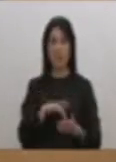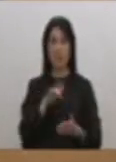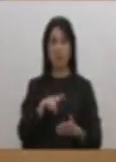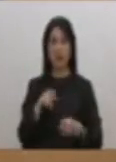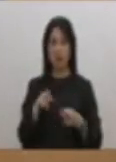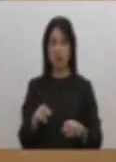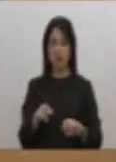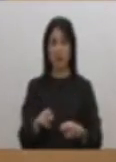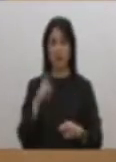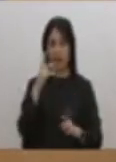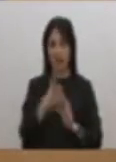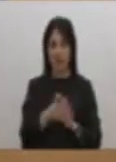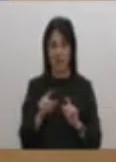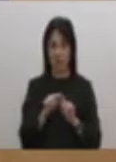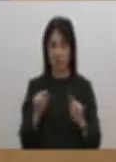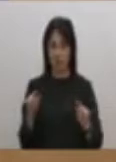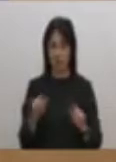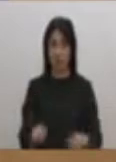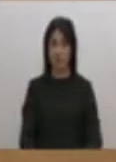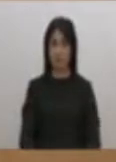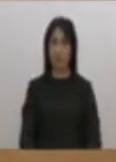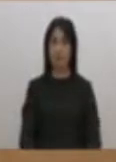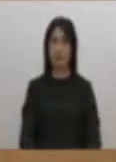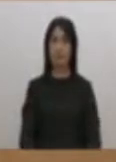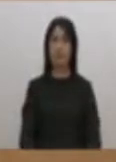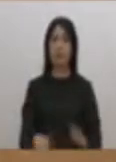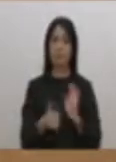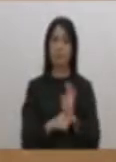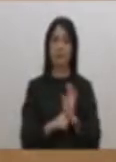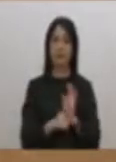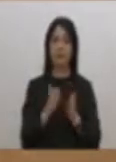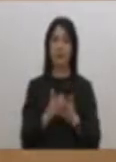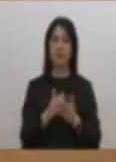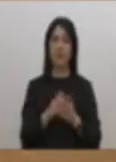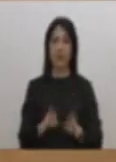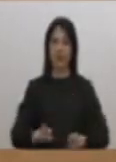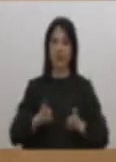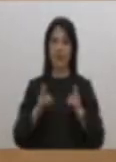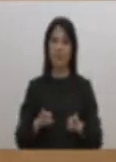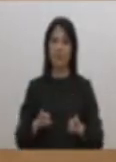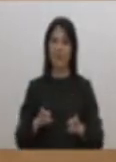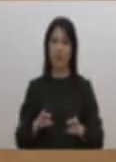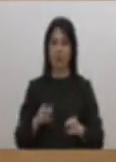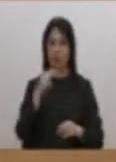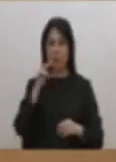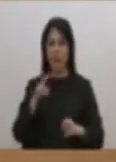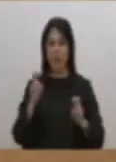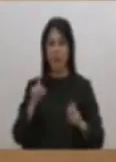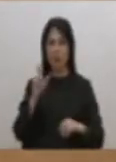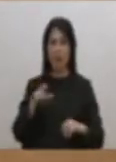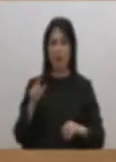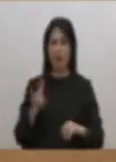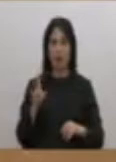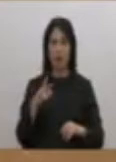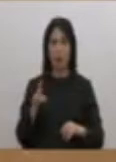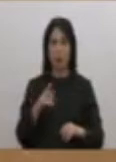მოსახლეობისთვის გასაგები პუნქტია. Mă ecuse că ahlautro criminale sunt organizabil dana șauco, halso nu